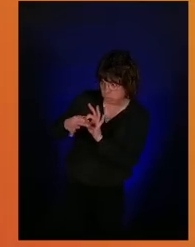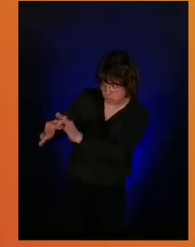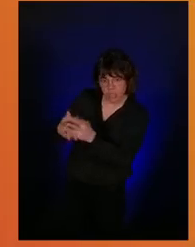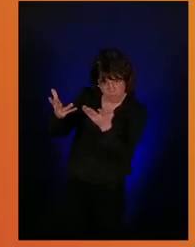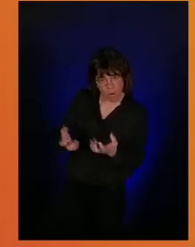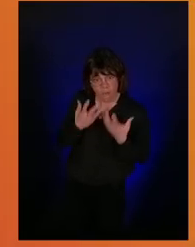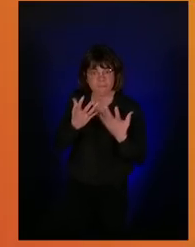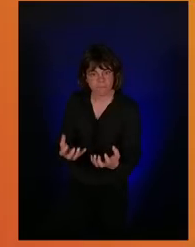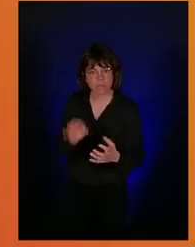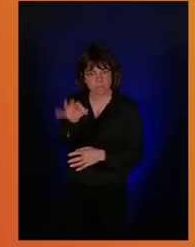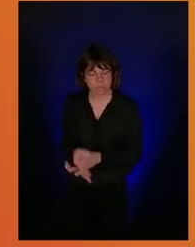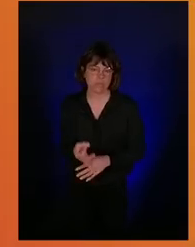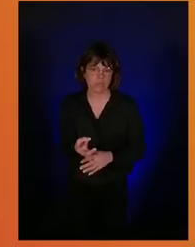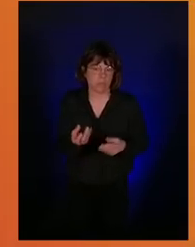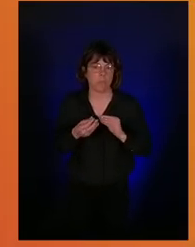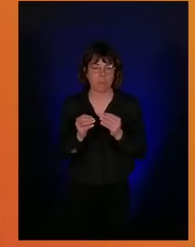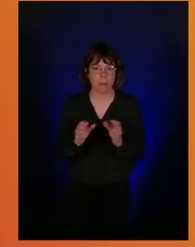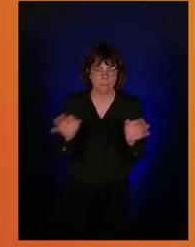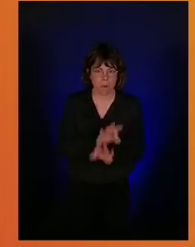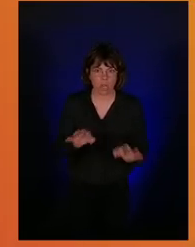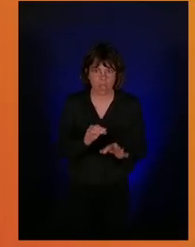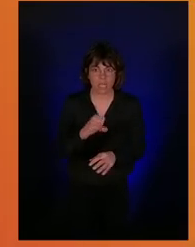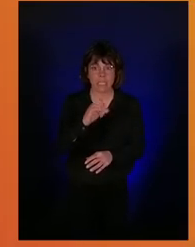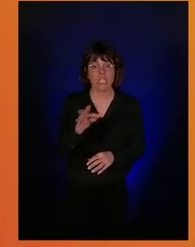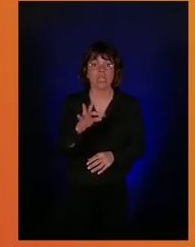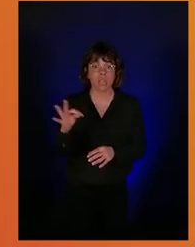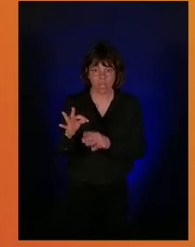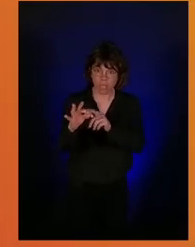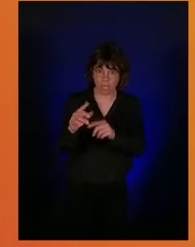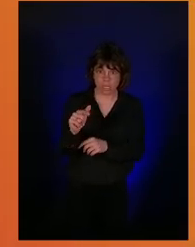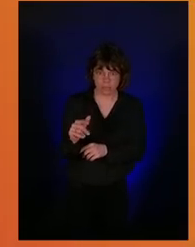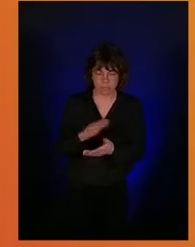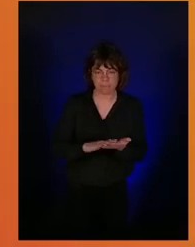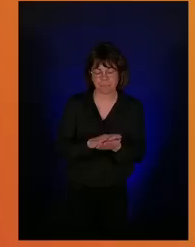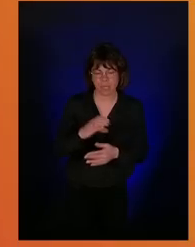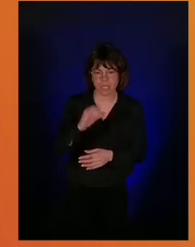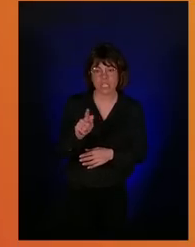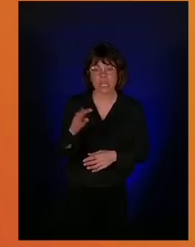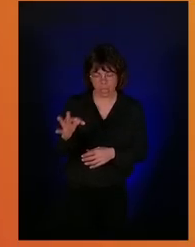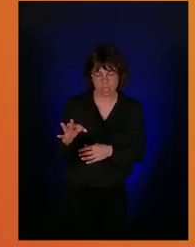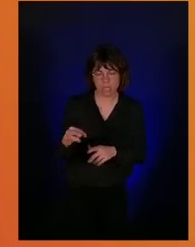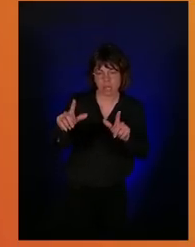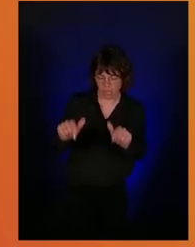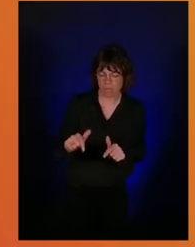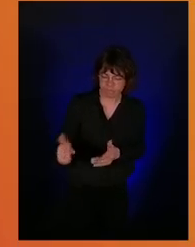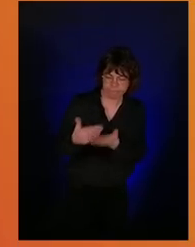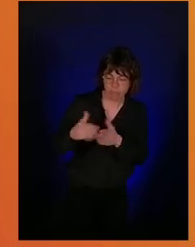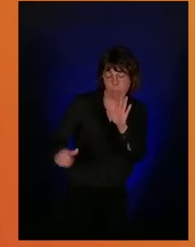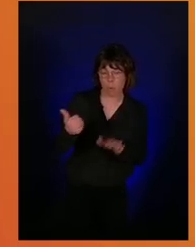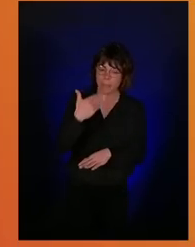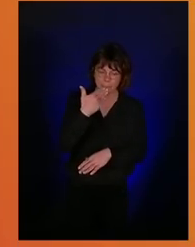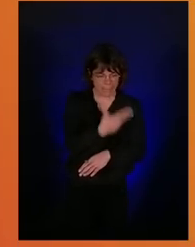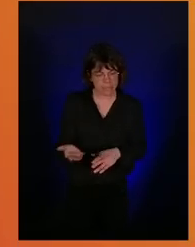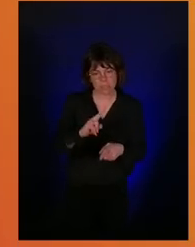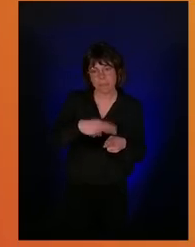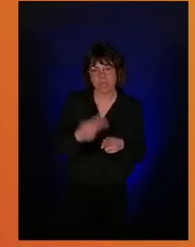voulaient bosser. Et ça n'a pas été un problème parce qu'on a trouvé de la CGT pour travailler. Hein. La CGT qui bosse, il y en a partout. Et je vais commencer aussi avec quelques petits remerciements, je n'irai que sur les